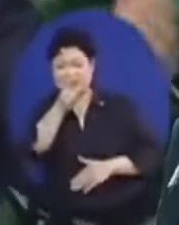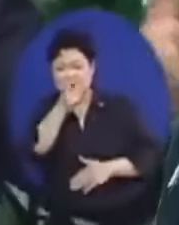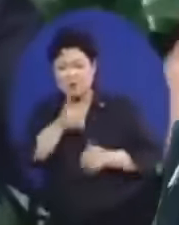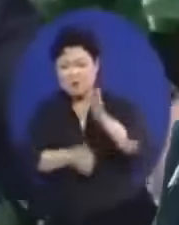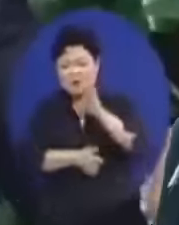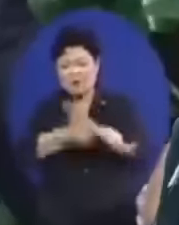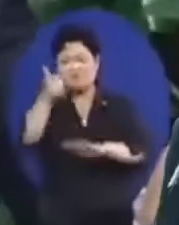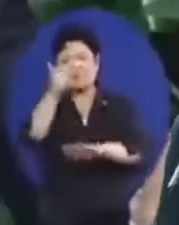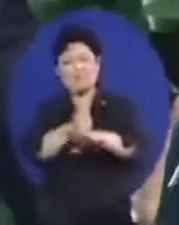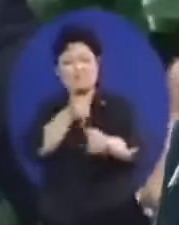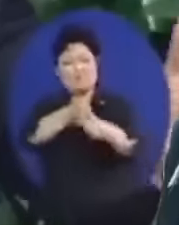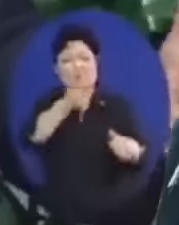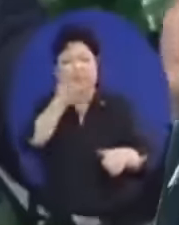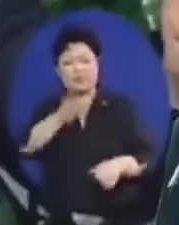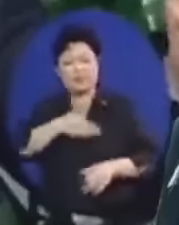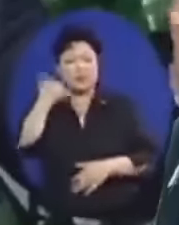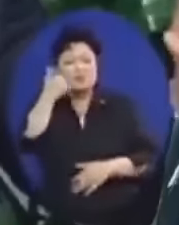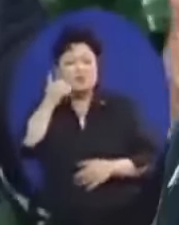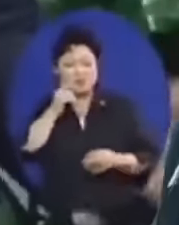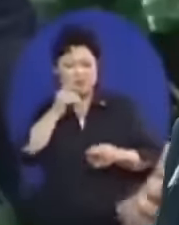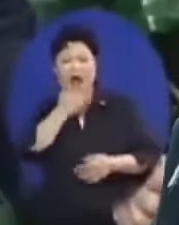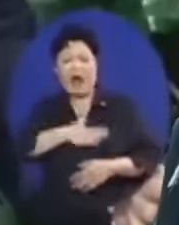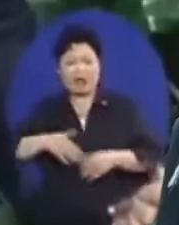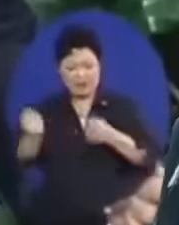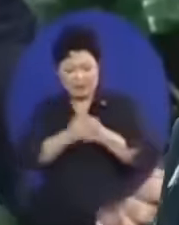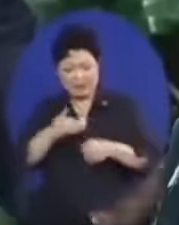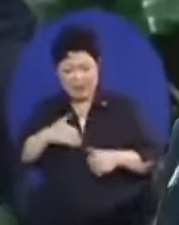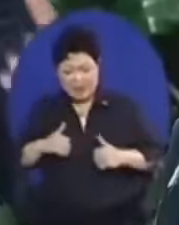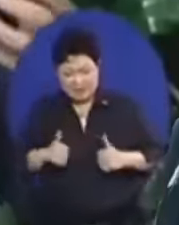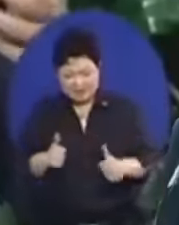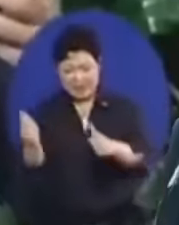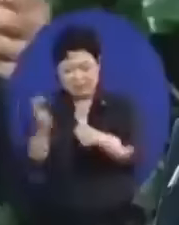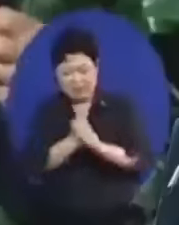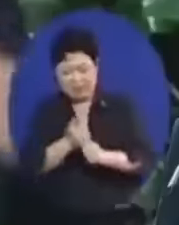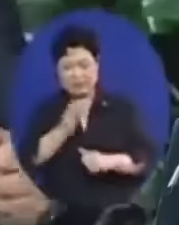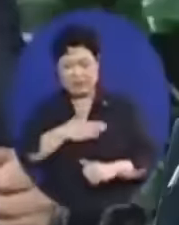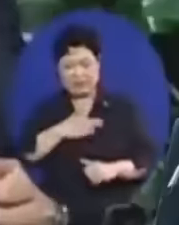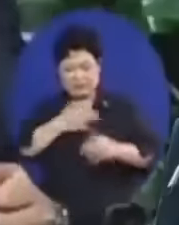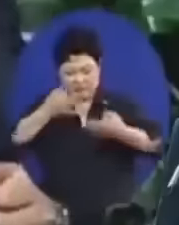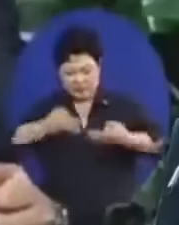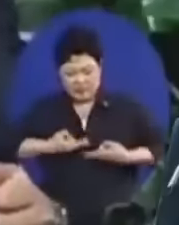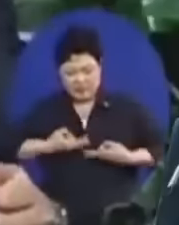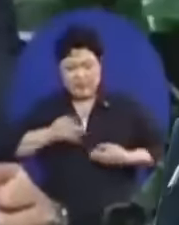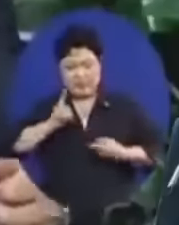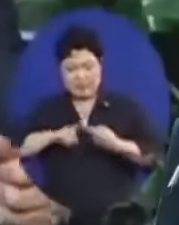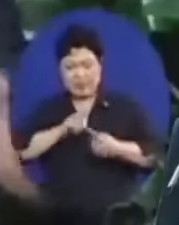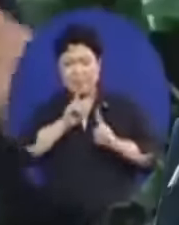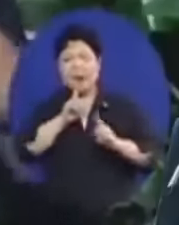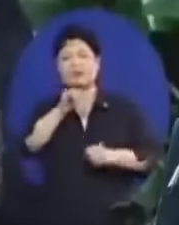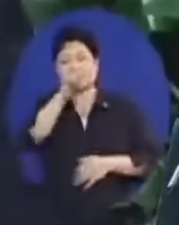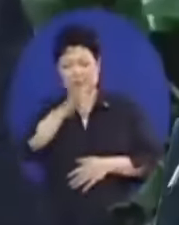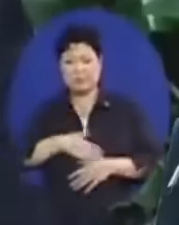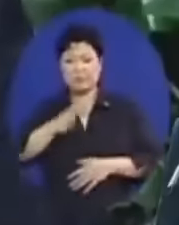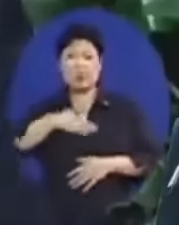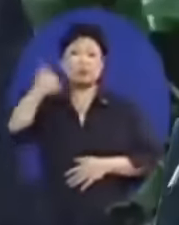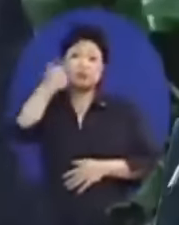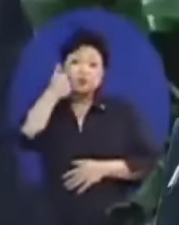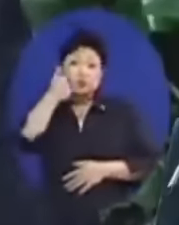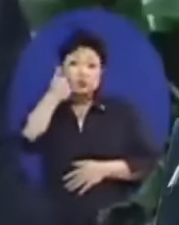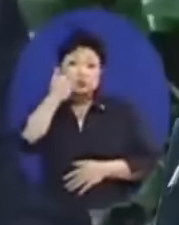내가 누군지를 알기 때문에 내가 나를 힘차게 붙잡고 내 자신을 주장하기 때문인 것입니다. 내가 누구냐?